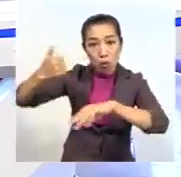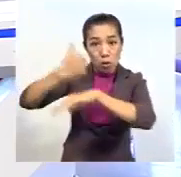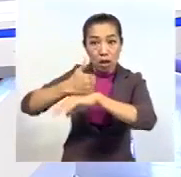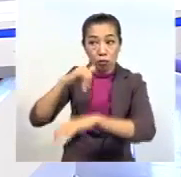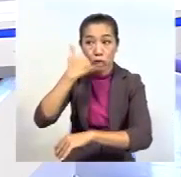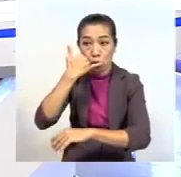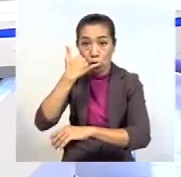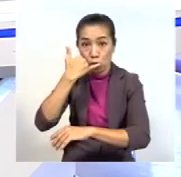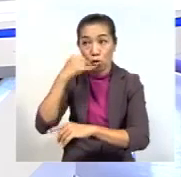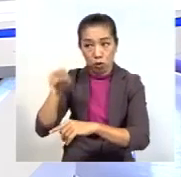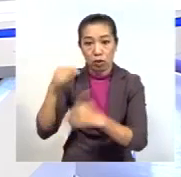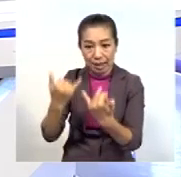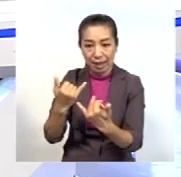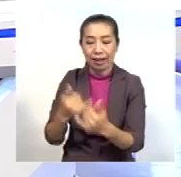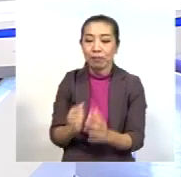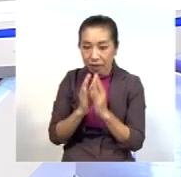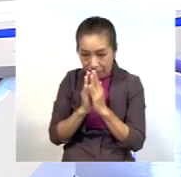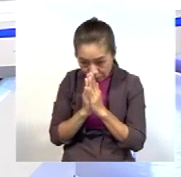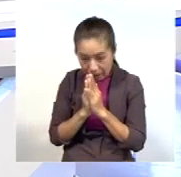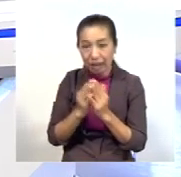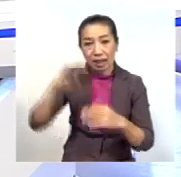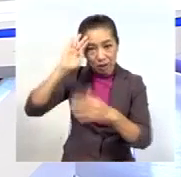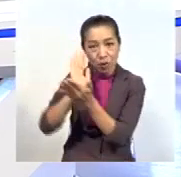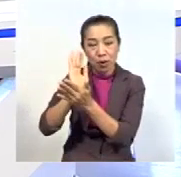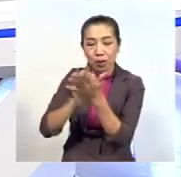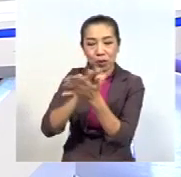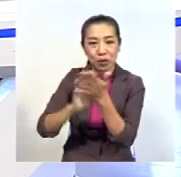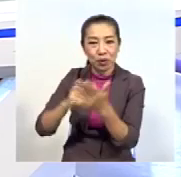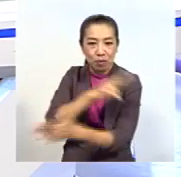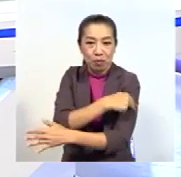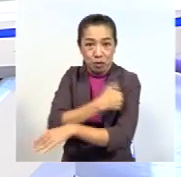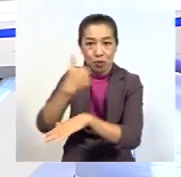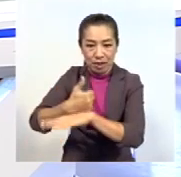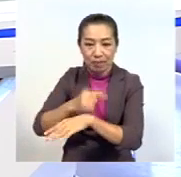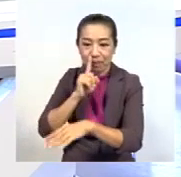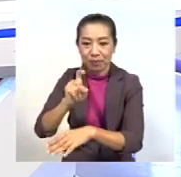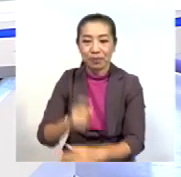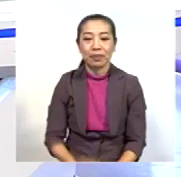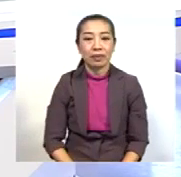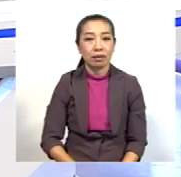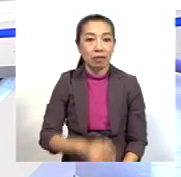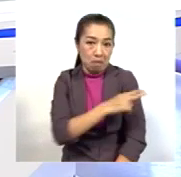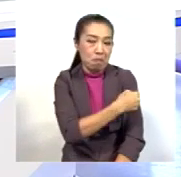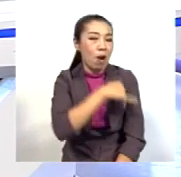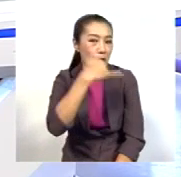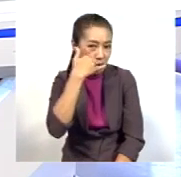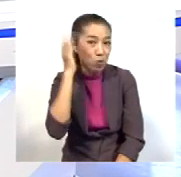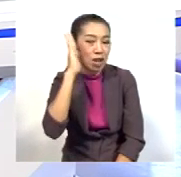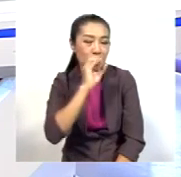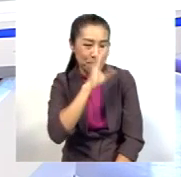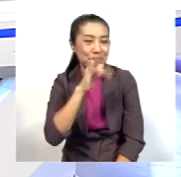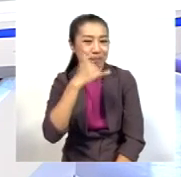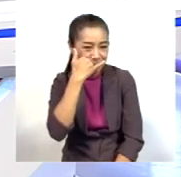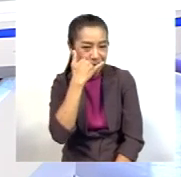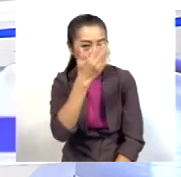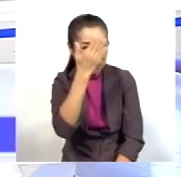คะตอนนี้ท่านอยู่กับเราแล้วนะคะสวัสดีค่ะท่านอธิบดีคะ สวัสดีค่ะ สว ั สดีครับสวัสดีครับ ค่ะอธิบดีคะขออนุญาตถ